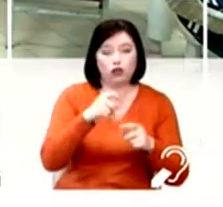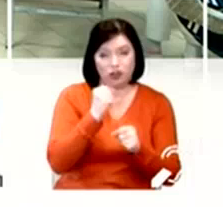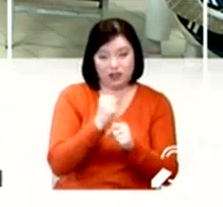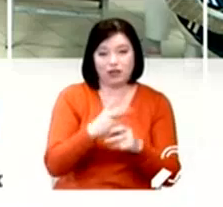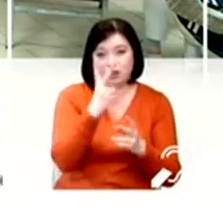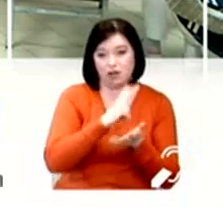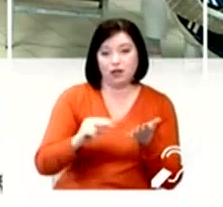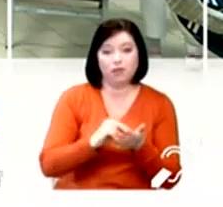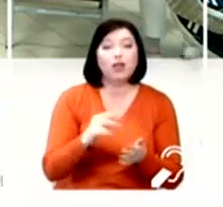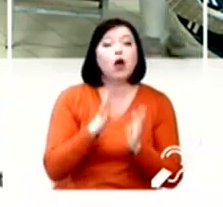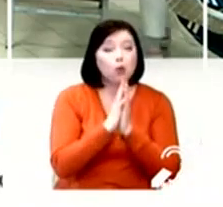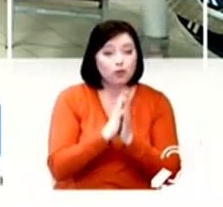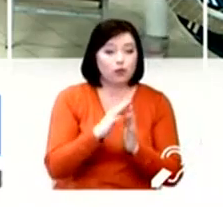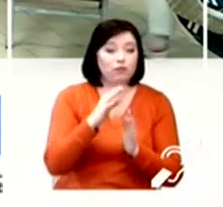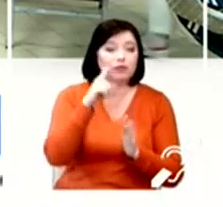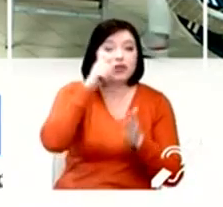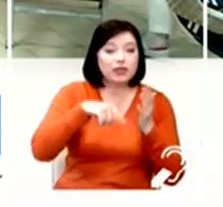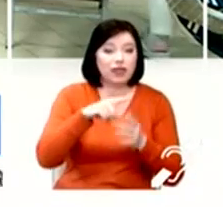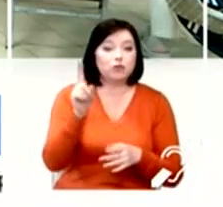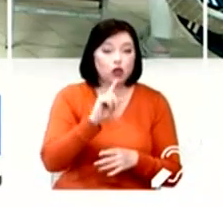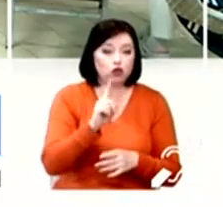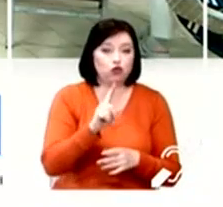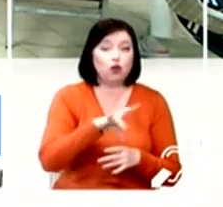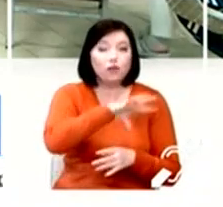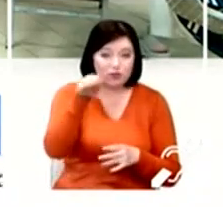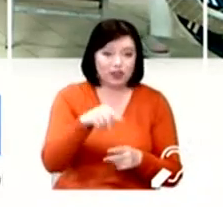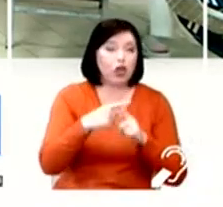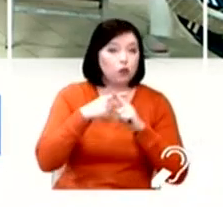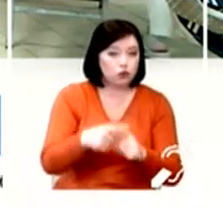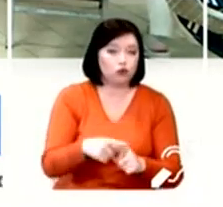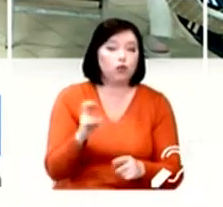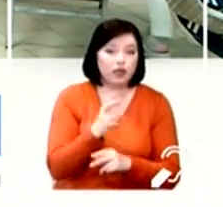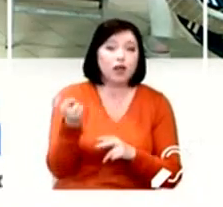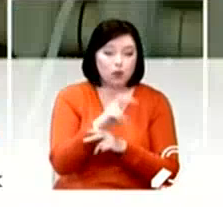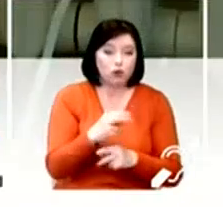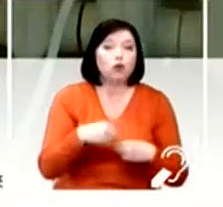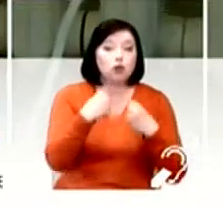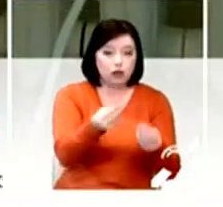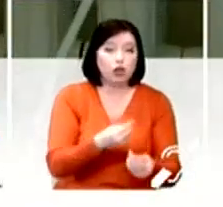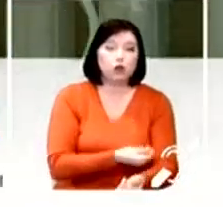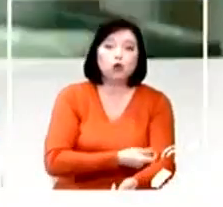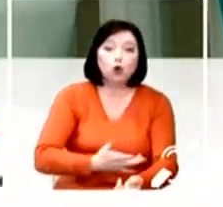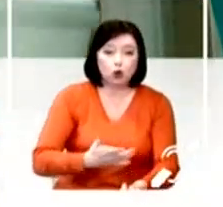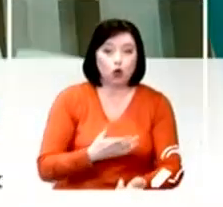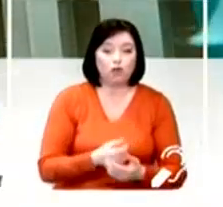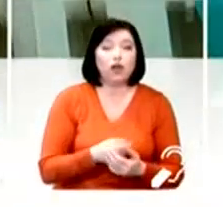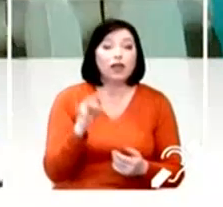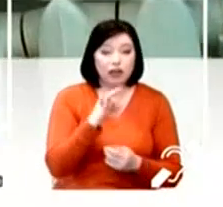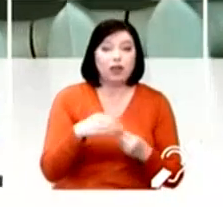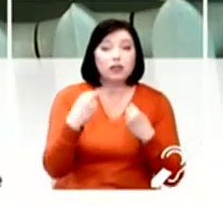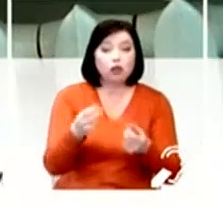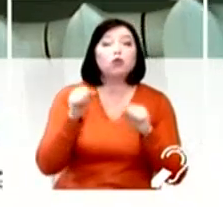fie ca un îndemn pentru toată populația de a dona voluntar sânge pentru a da o speranță la viață populației care